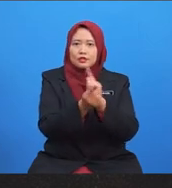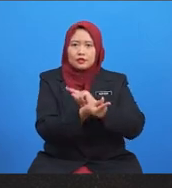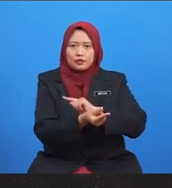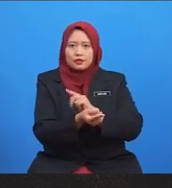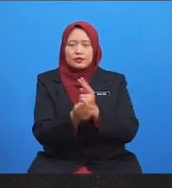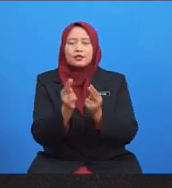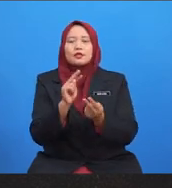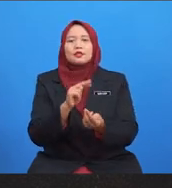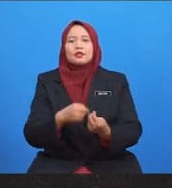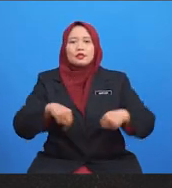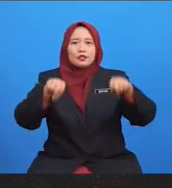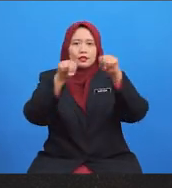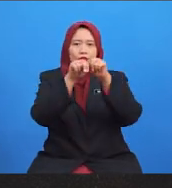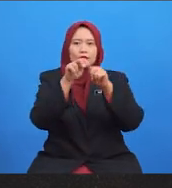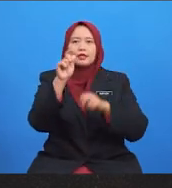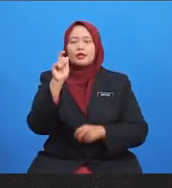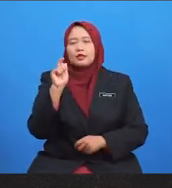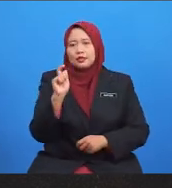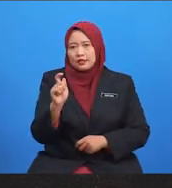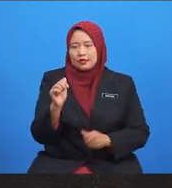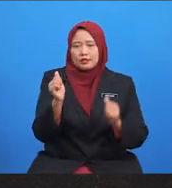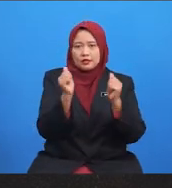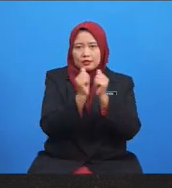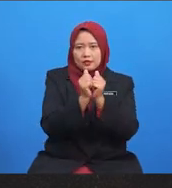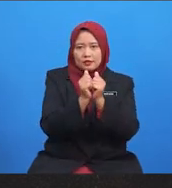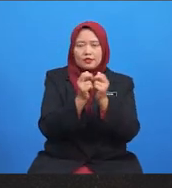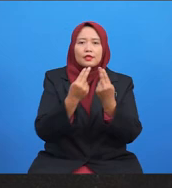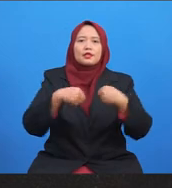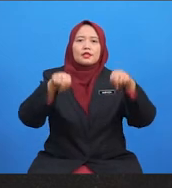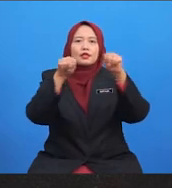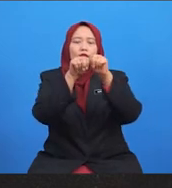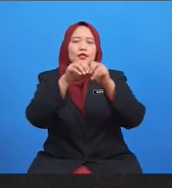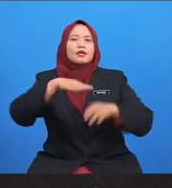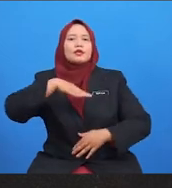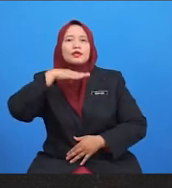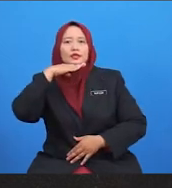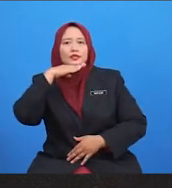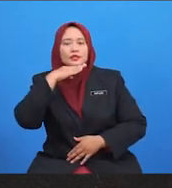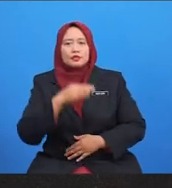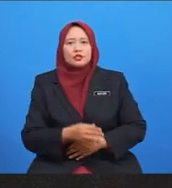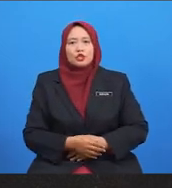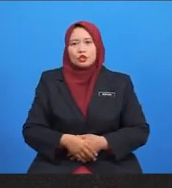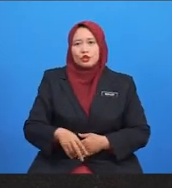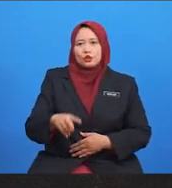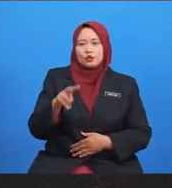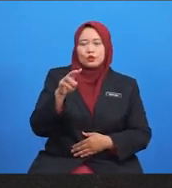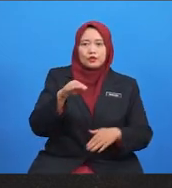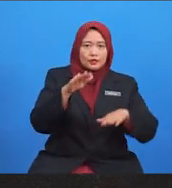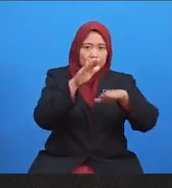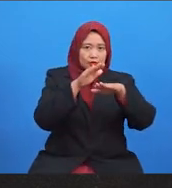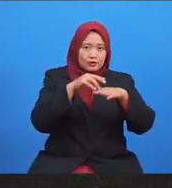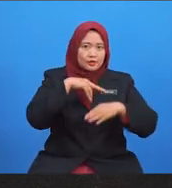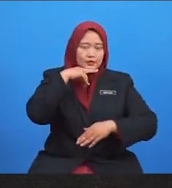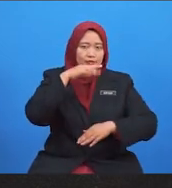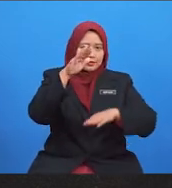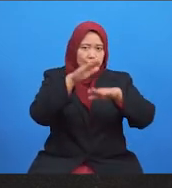x dengan nilai had, iaitu bermula dengan had atas iaitu 2, kemudian ditolak dengan nilai had bawah iaitu